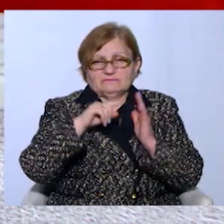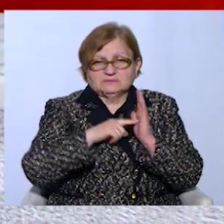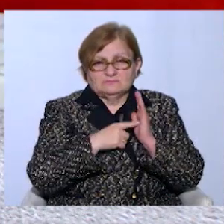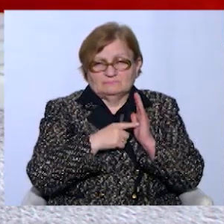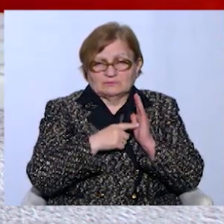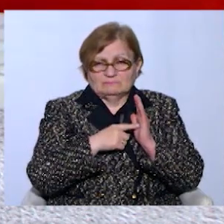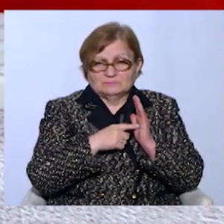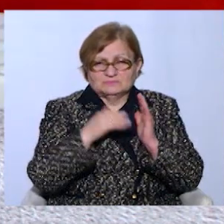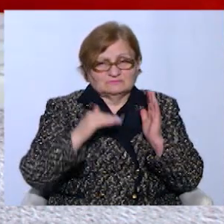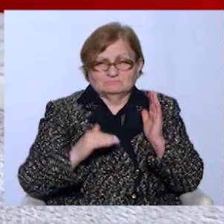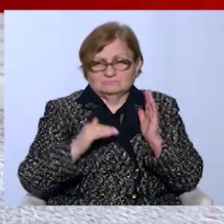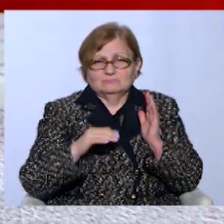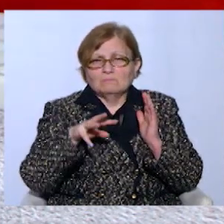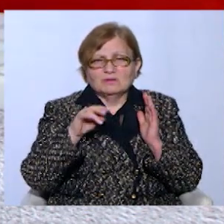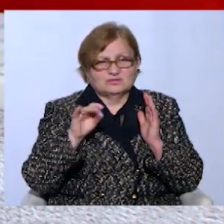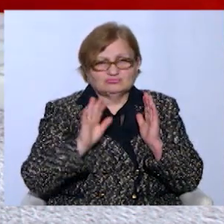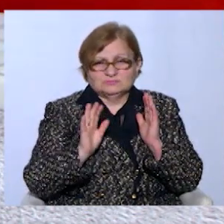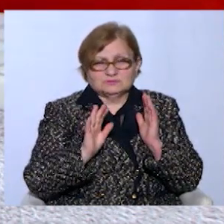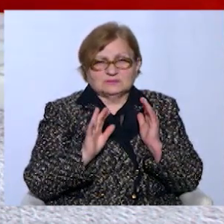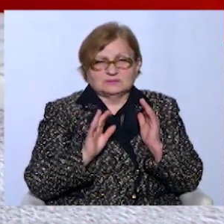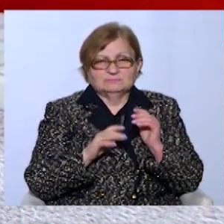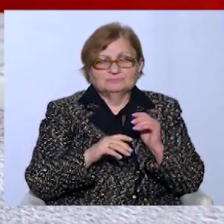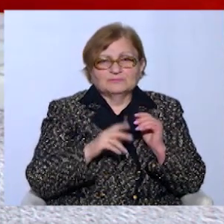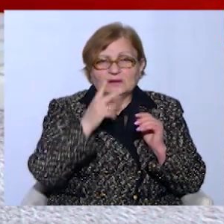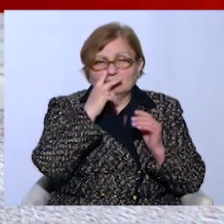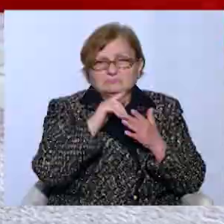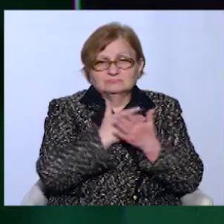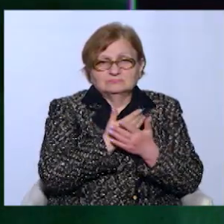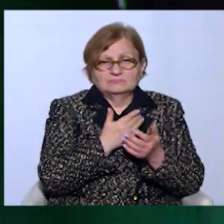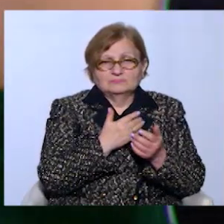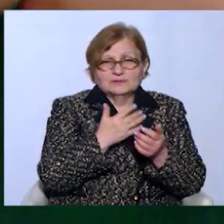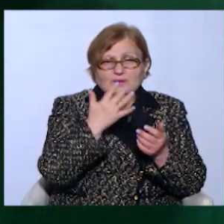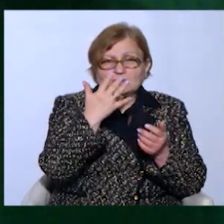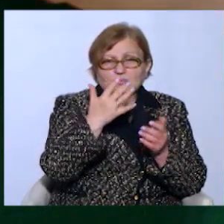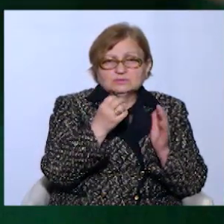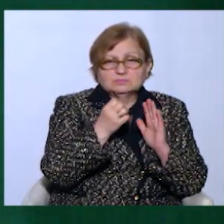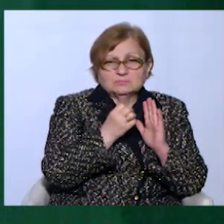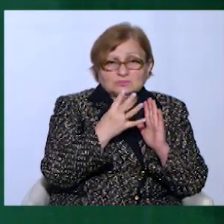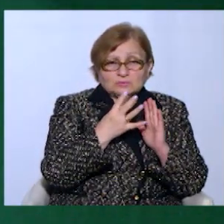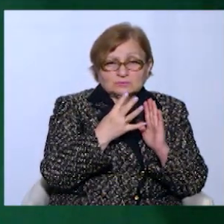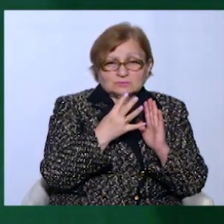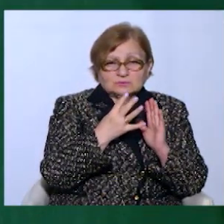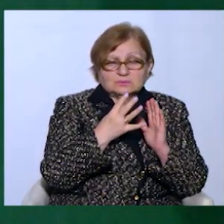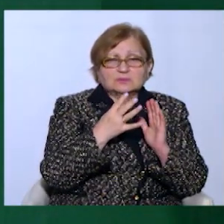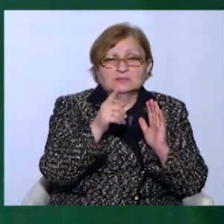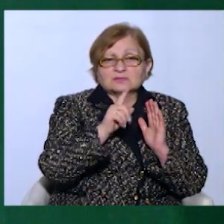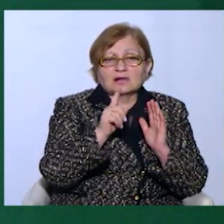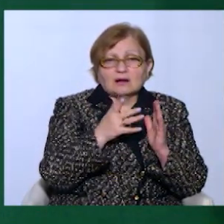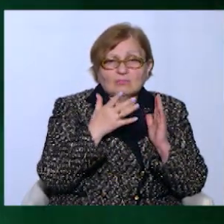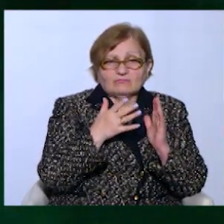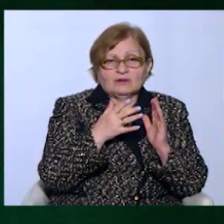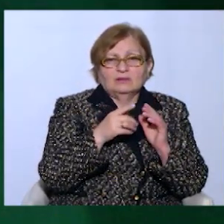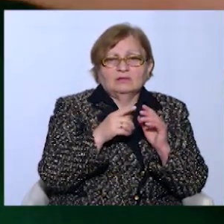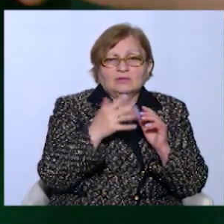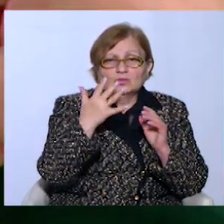5 მე 14-დი. გავამრავლოთ 4-ზე. ეს არის 5 გამრავლებული